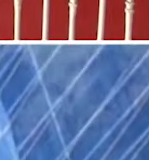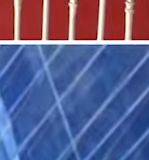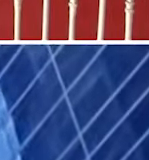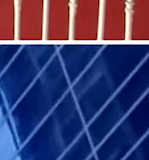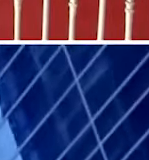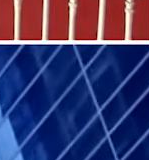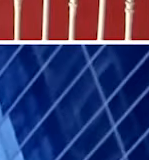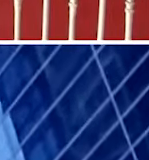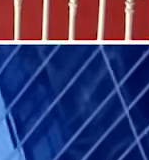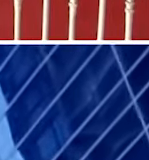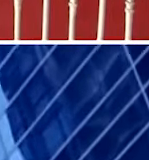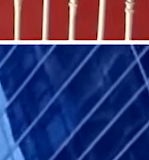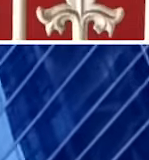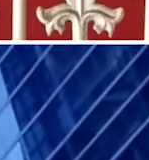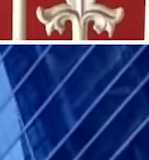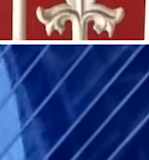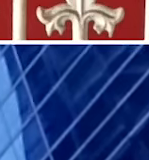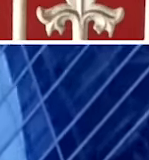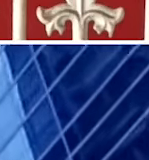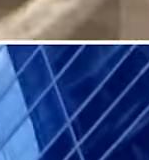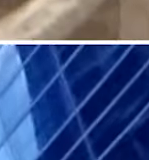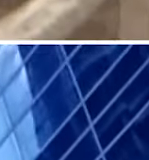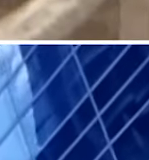Jalan Putri Tunggal Harjamukti Depok